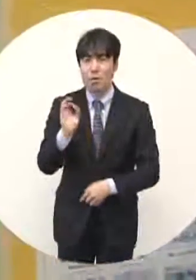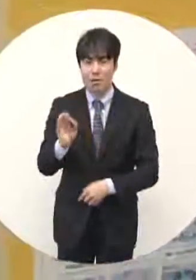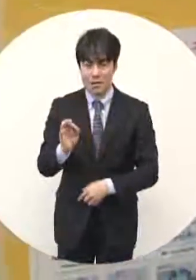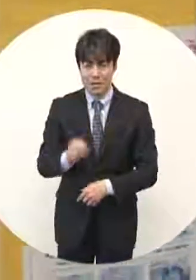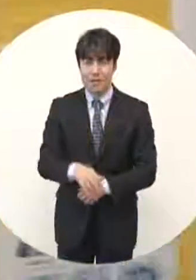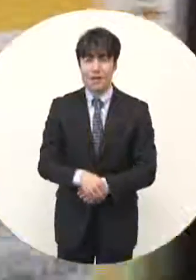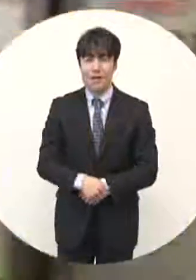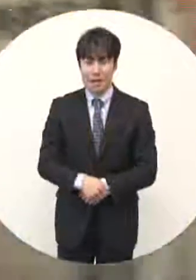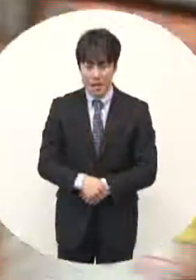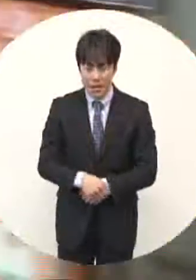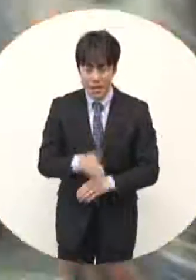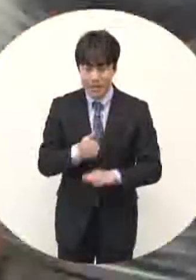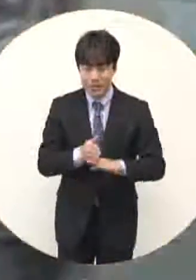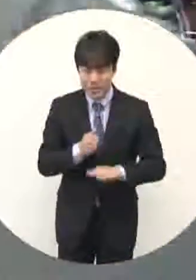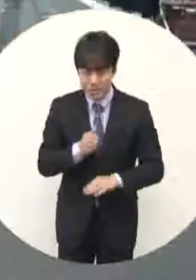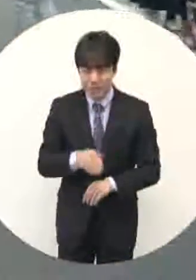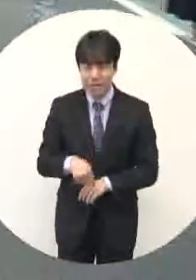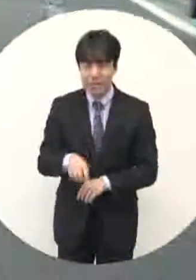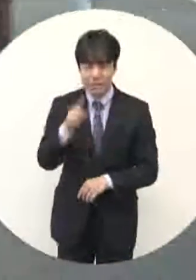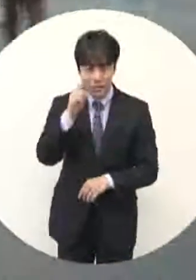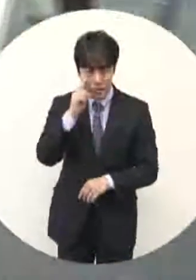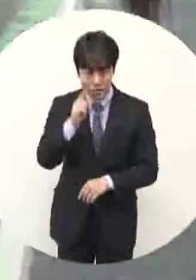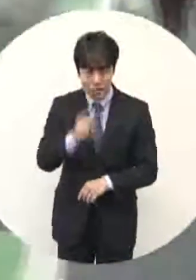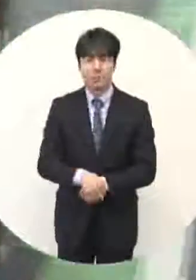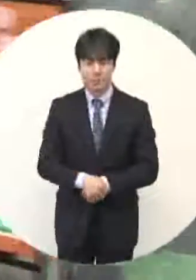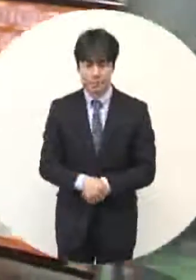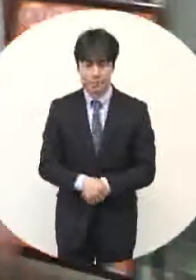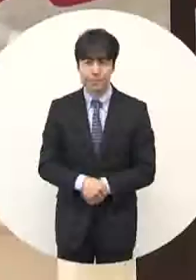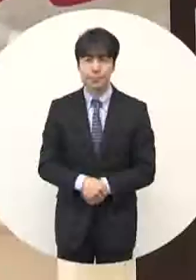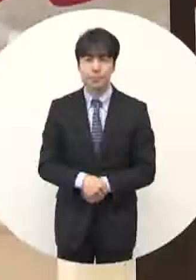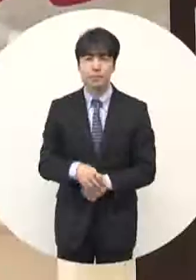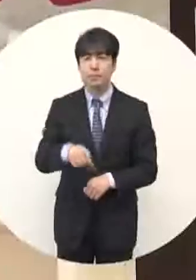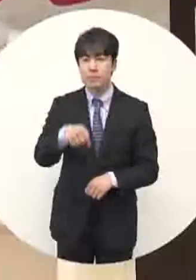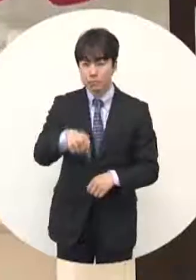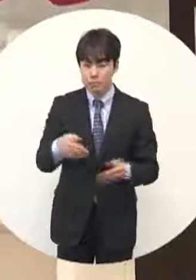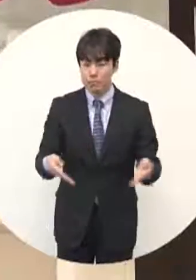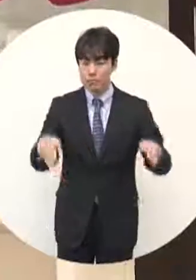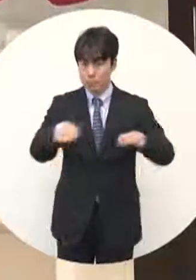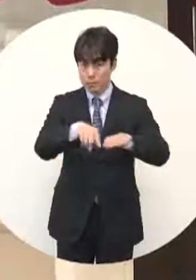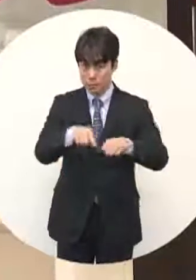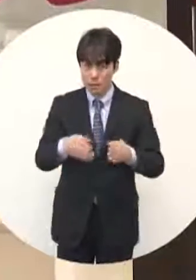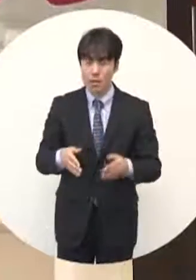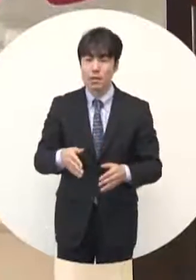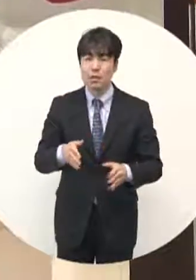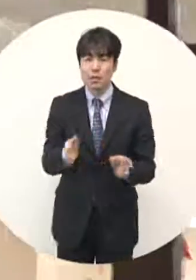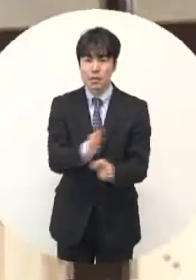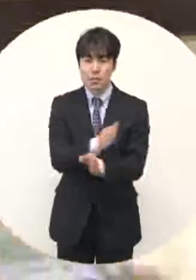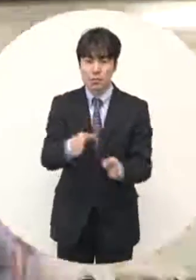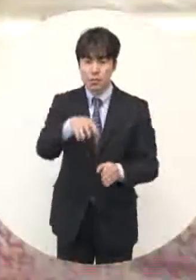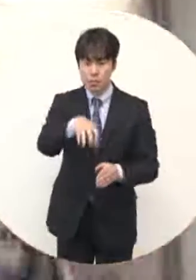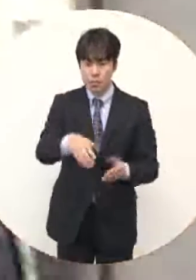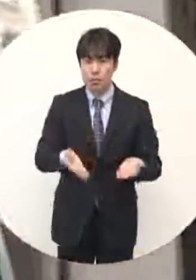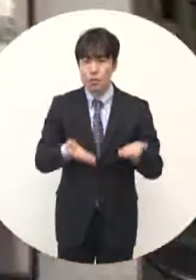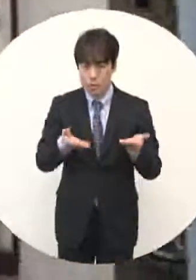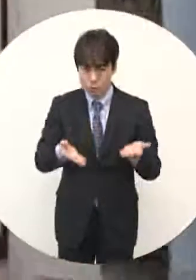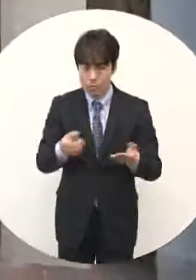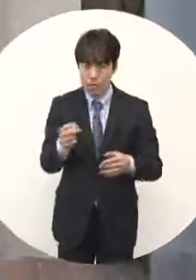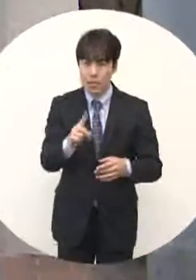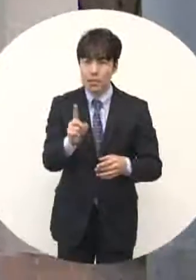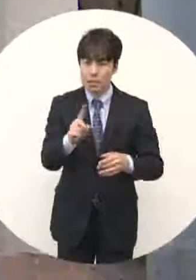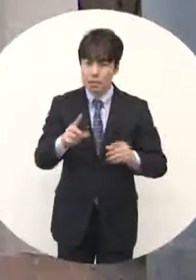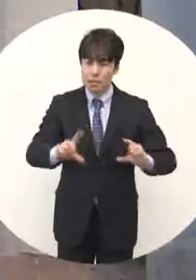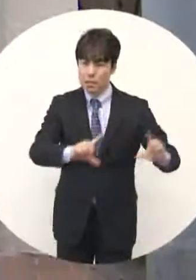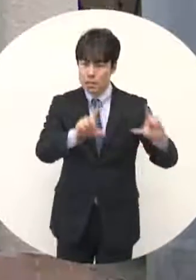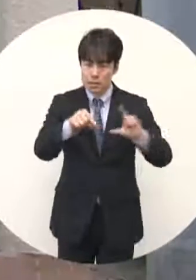。 ありがとうございます。 フラット蒲生は憩いの場の提供と暮らしのちょっとした困りごと